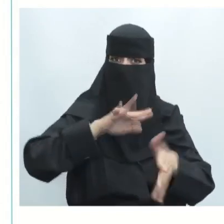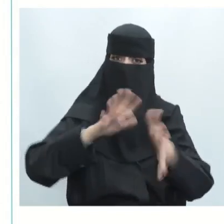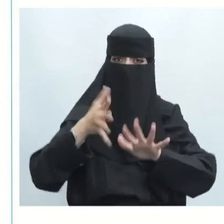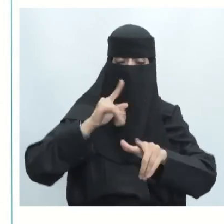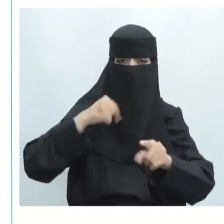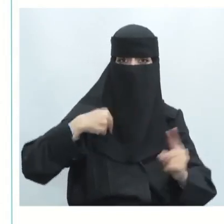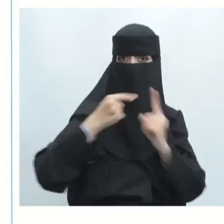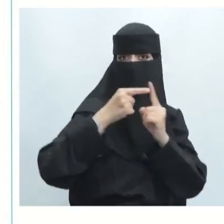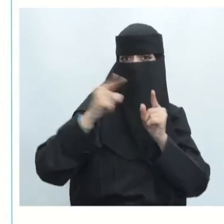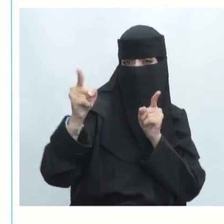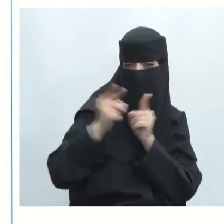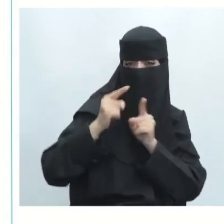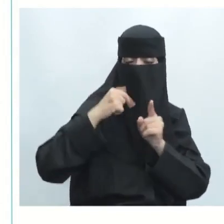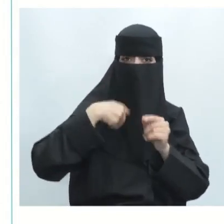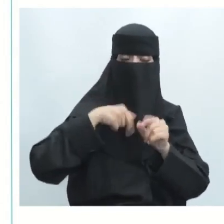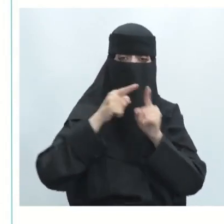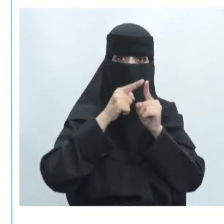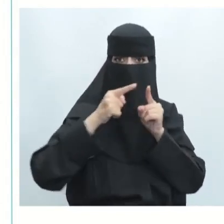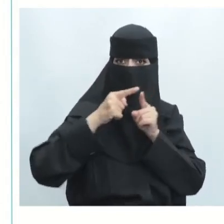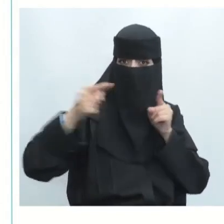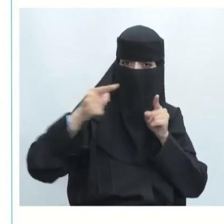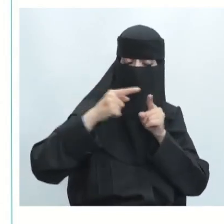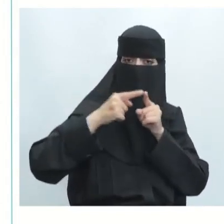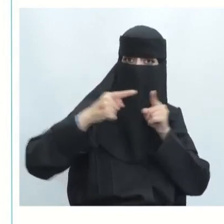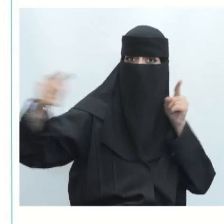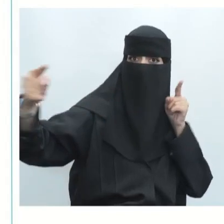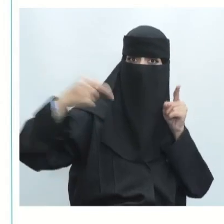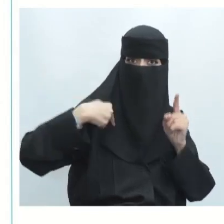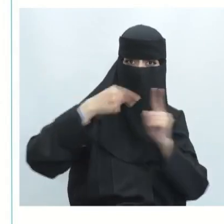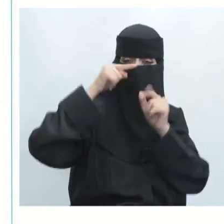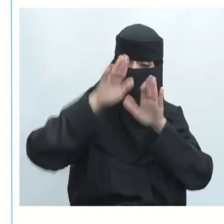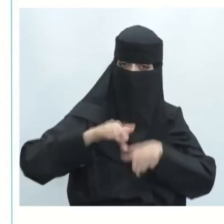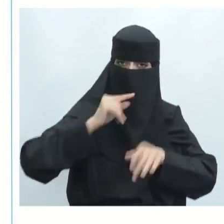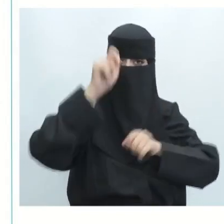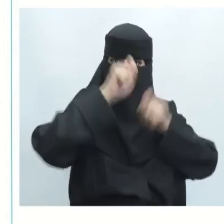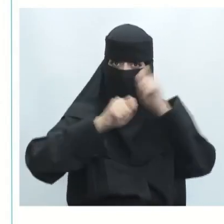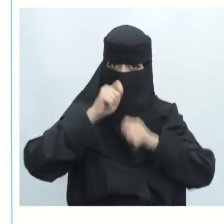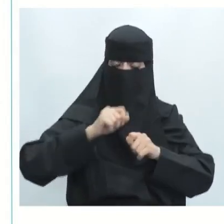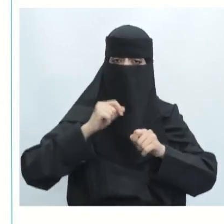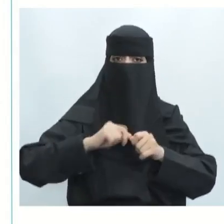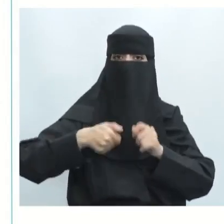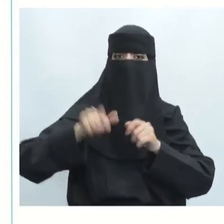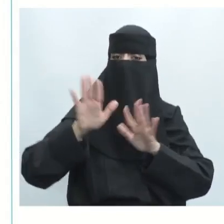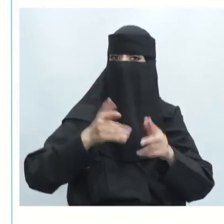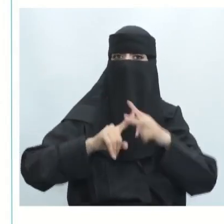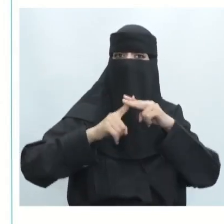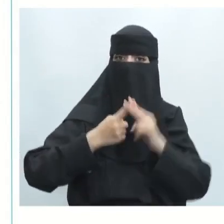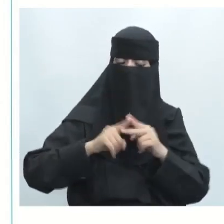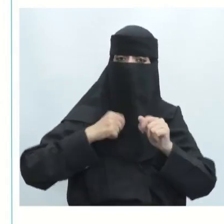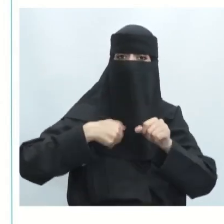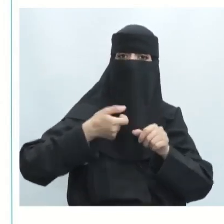قصيره قد تكون متوسطه طويله الاجل وبالتالي لابد ان نستخدم الادوات والاجراءات